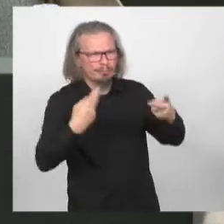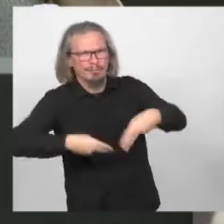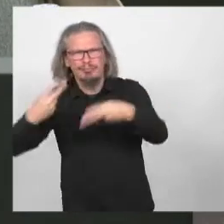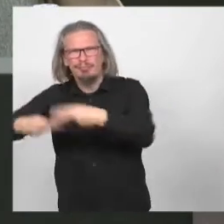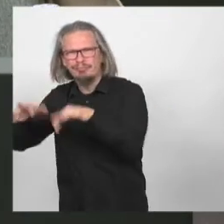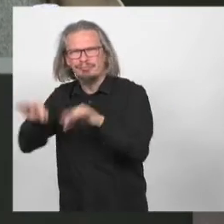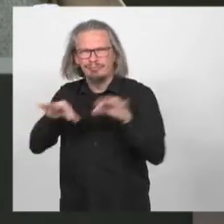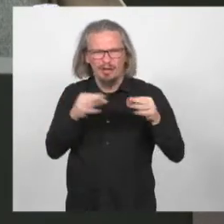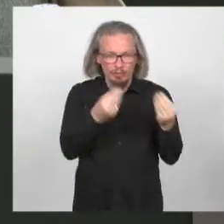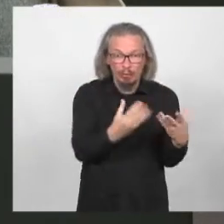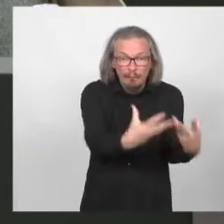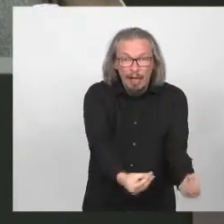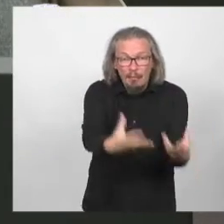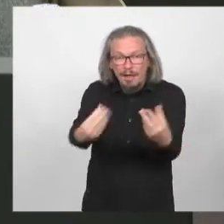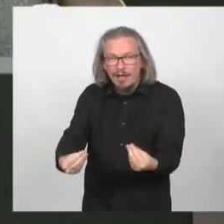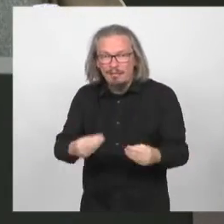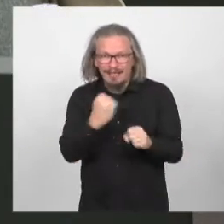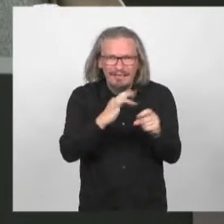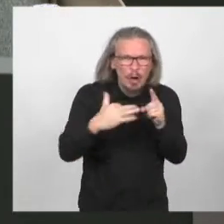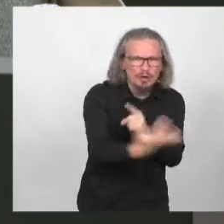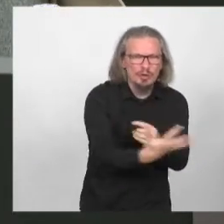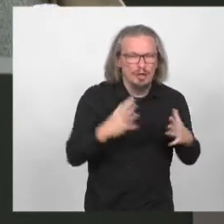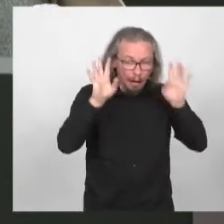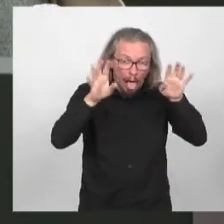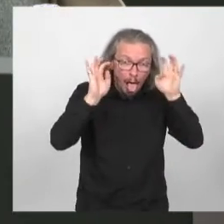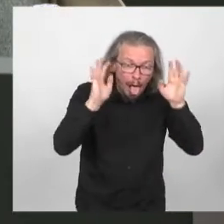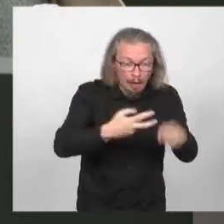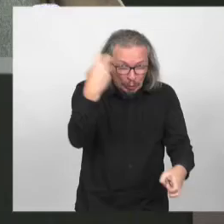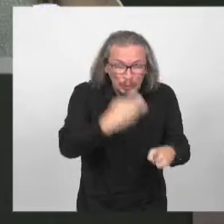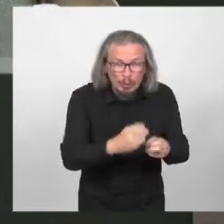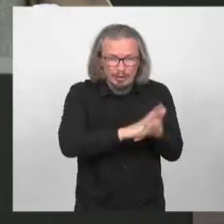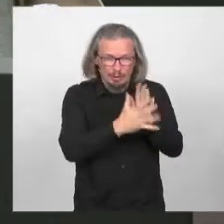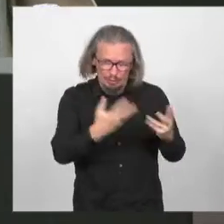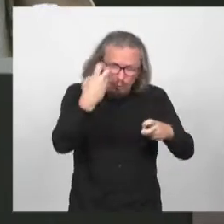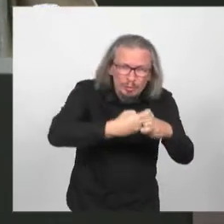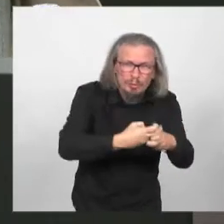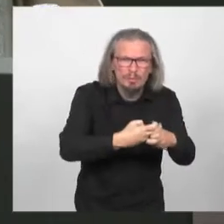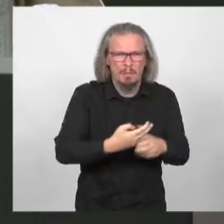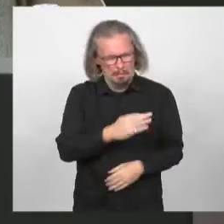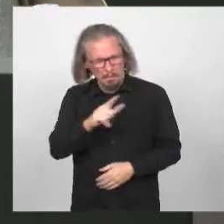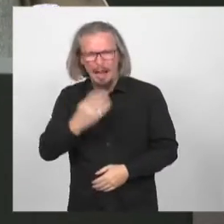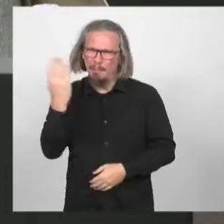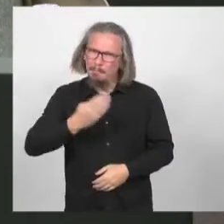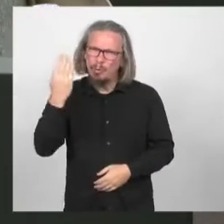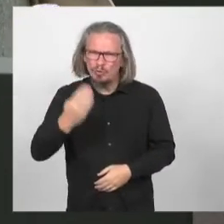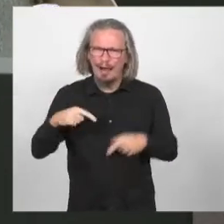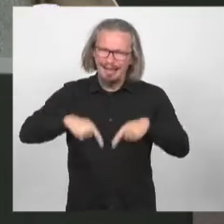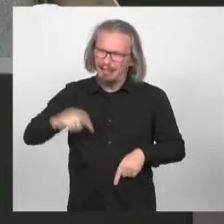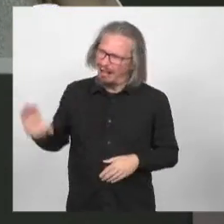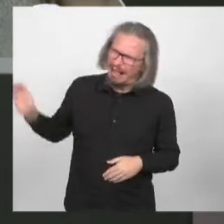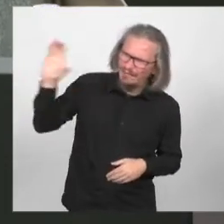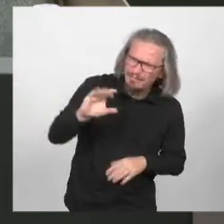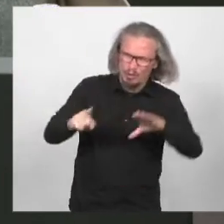précaires, affaiblissent le travail des travailleurs sociaux et des associations. La métropole a besoin d'investissements dans la durée pour lutter contre